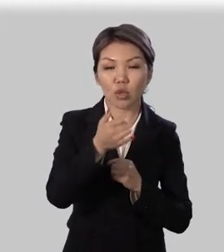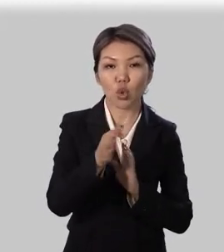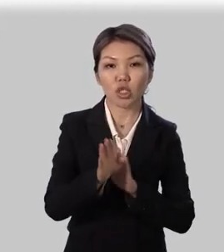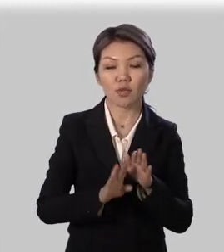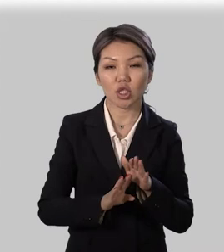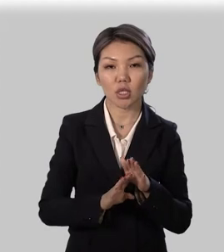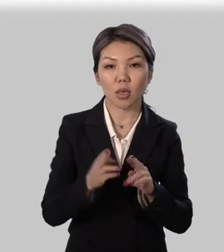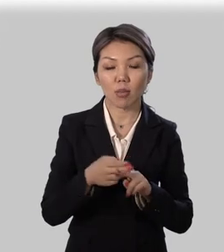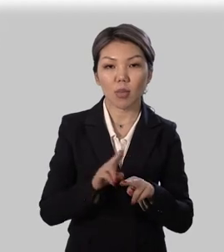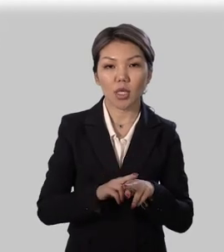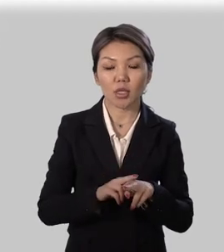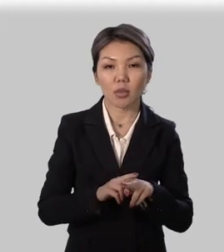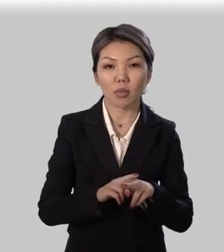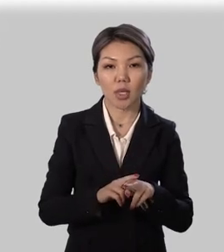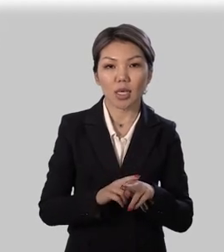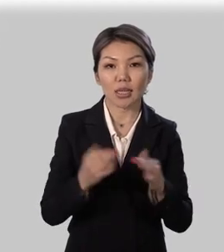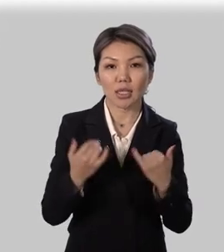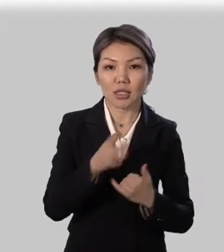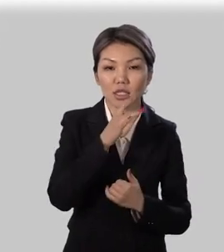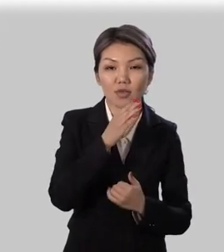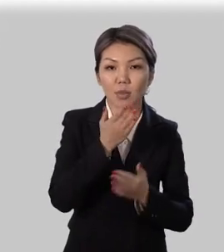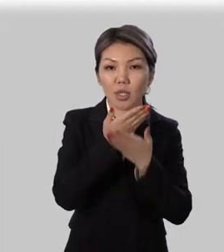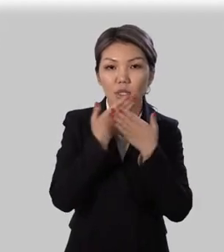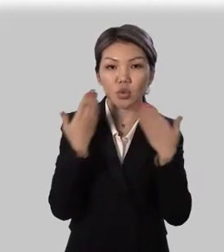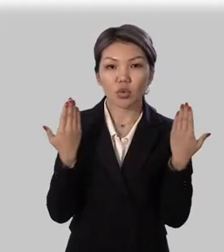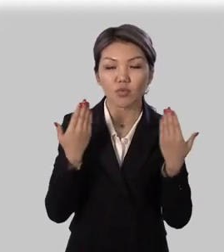вида глагола настоящее время отсутствует